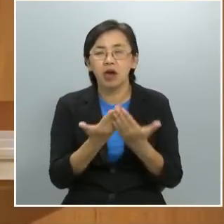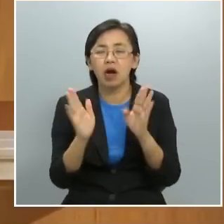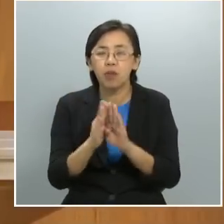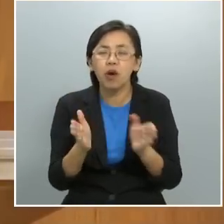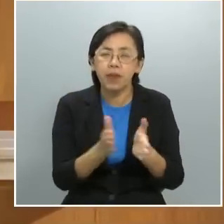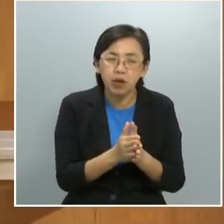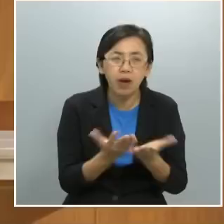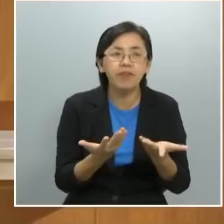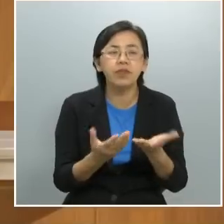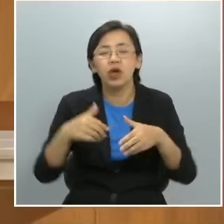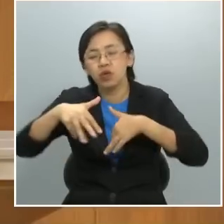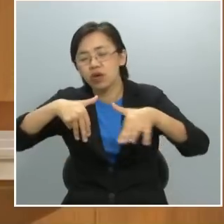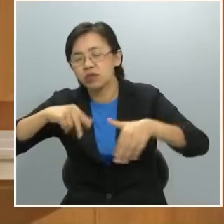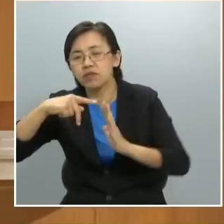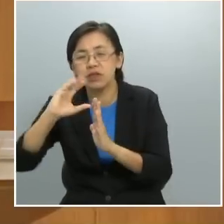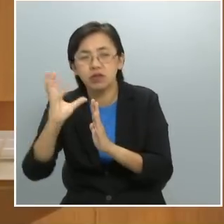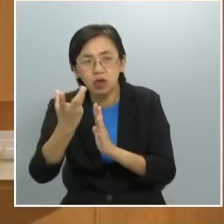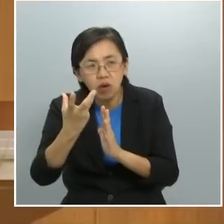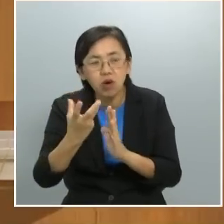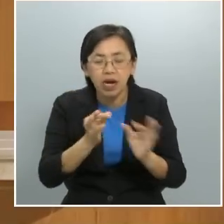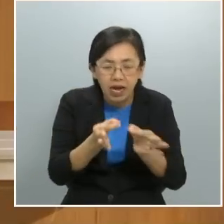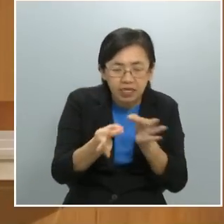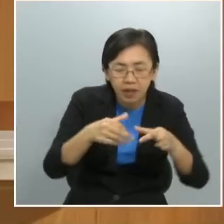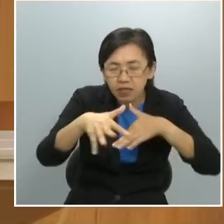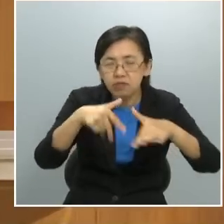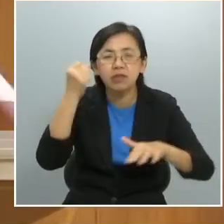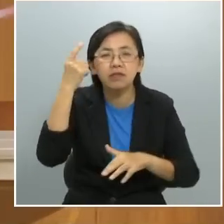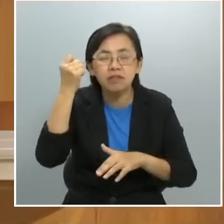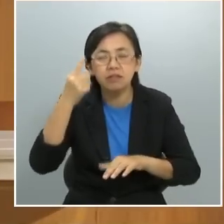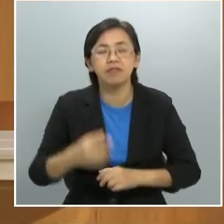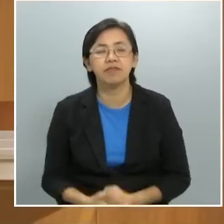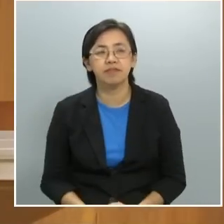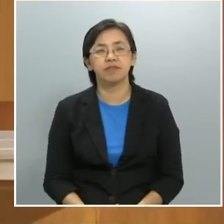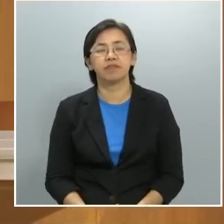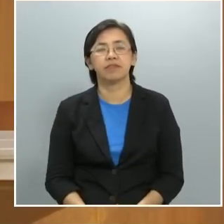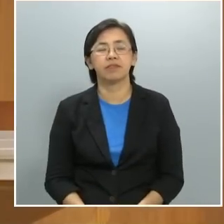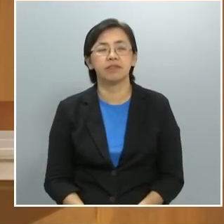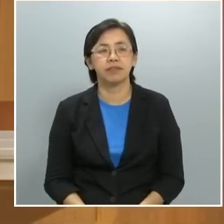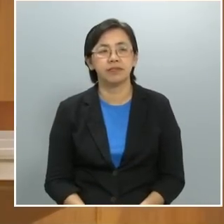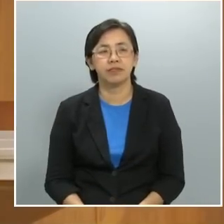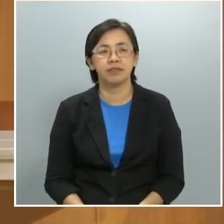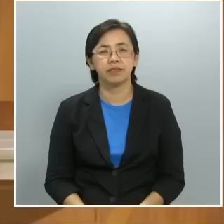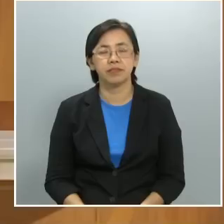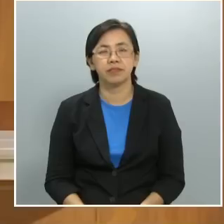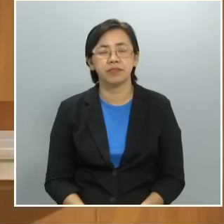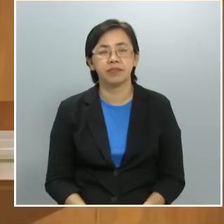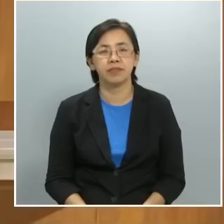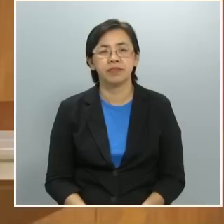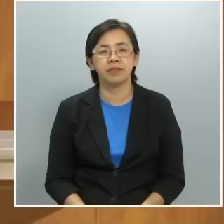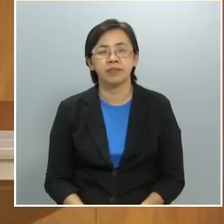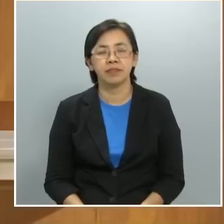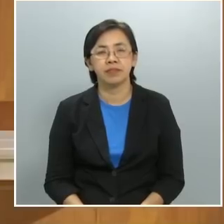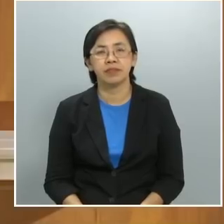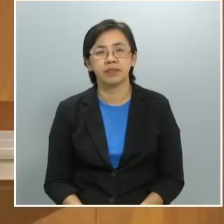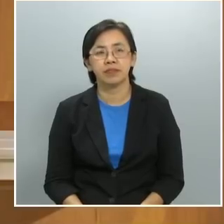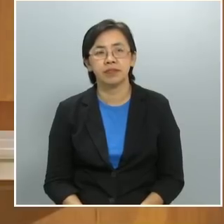ที่พิษณุโลกนะครับแล้วก็ค่อยๆทำความเข้าใจกัน หลังจากนี้ต่อไปในสภาเองคือเขาอาจจะไม่ได้ยอมรับให้การยอมรับเราแบ